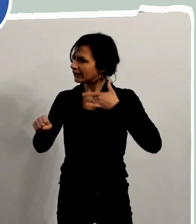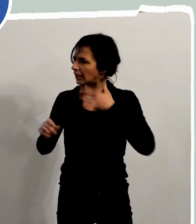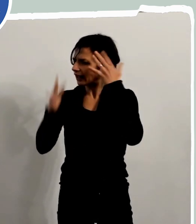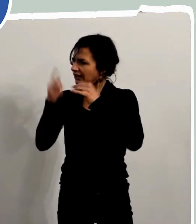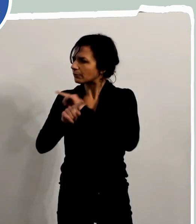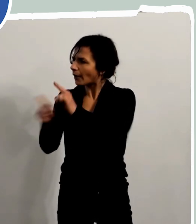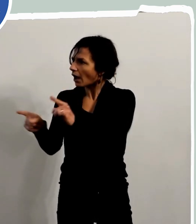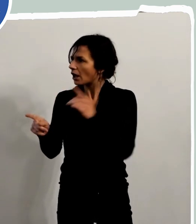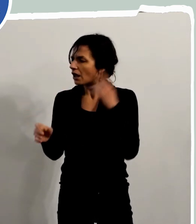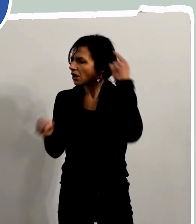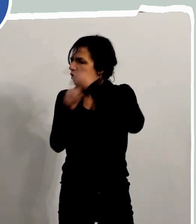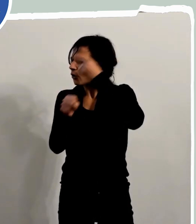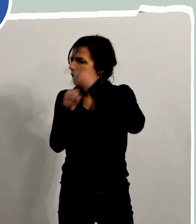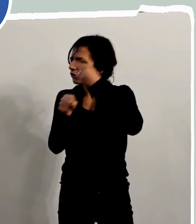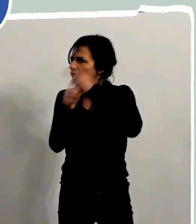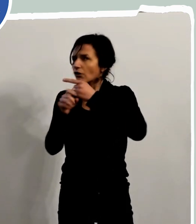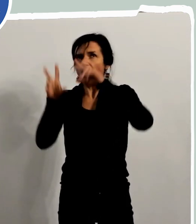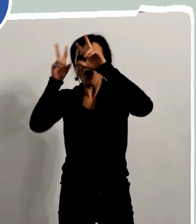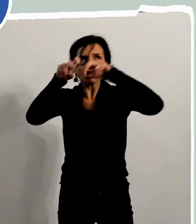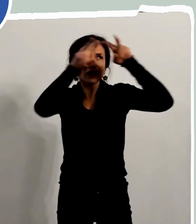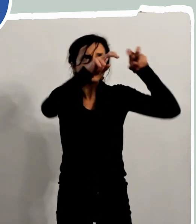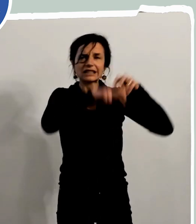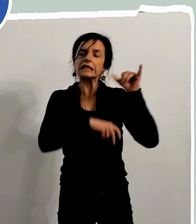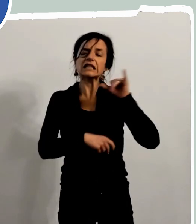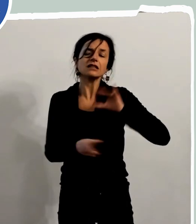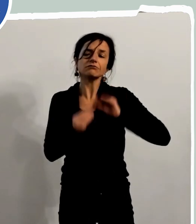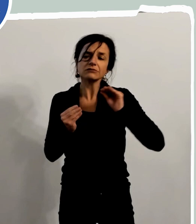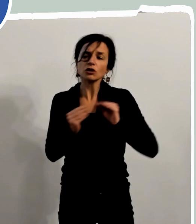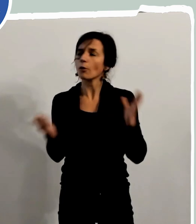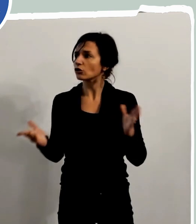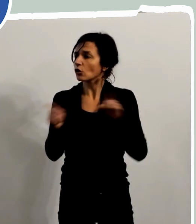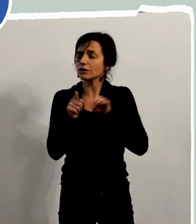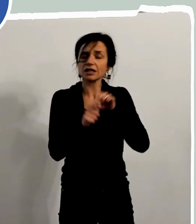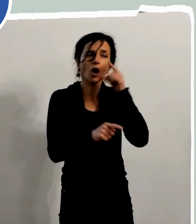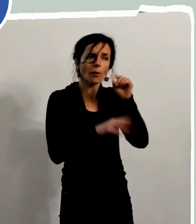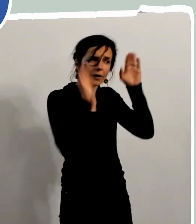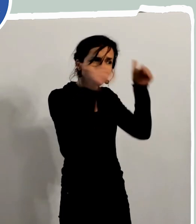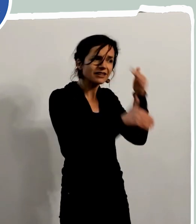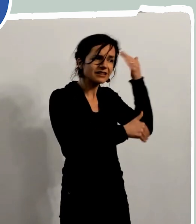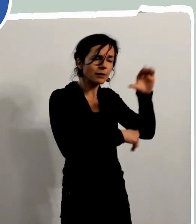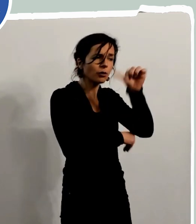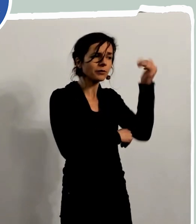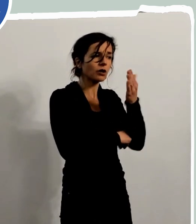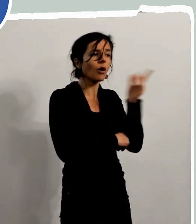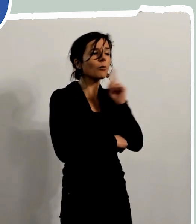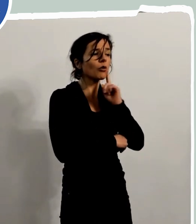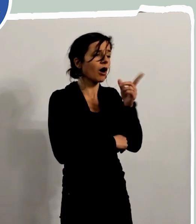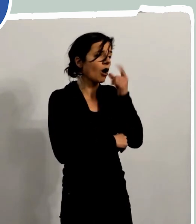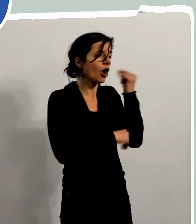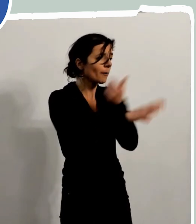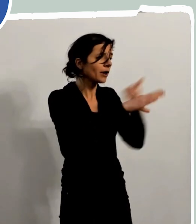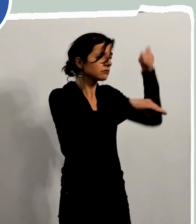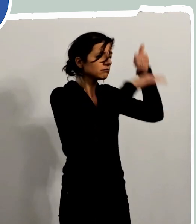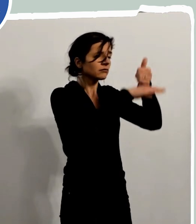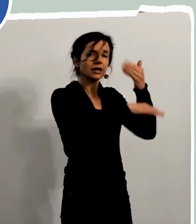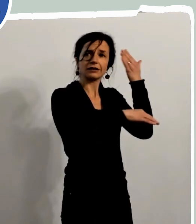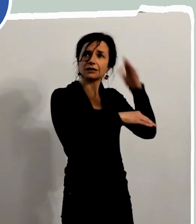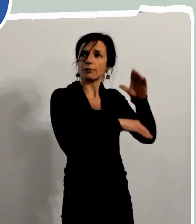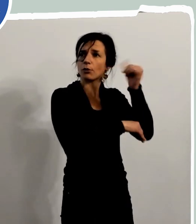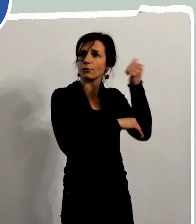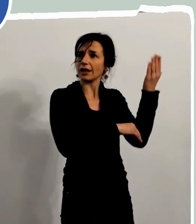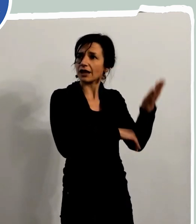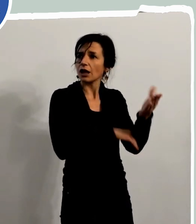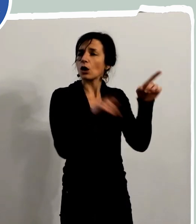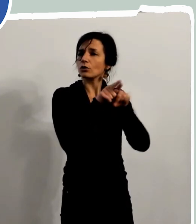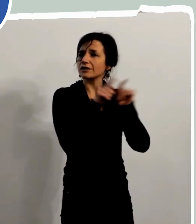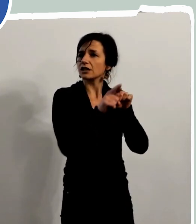santé. Par qui sont commandités les enquêtes, c'est pareil. On sait mieux chez l'homme le spermatozoïde. Bah oui, l'homme c'est tout ce qui est dehors, le patriarcat. Combien est le taux de pourcentage de